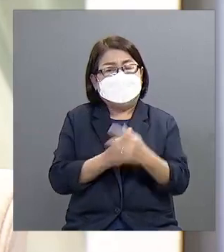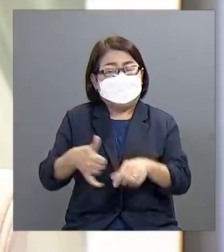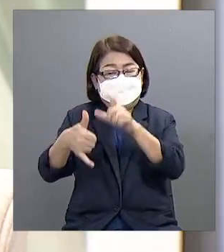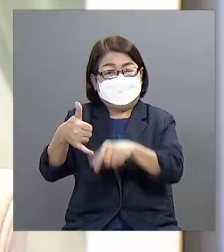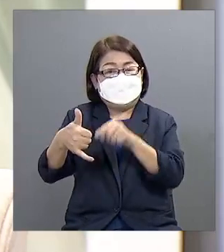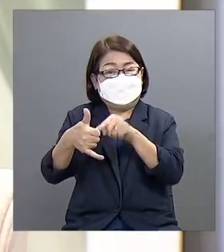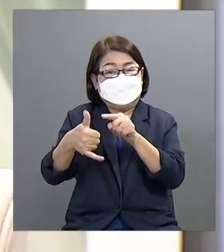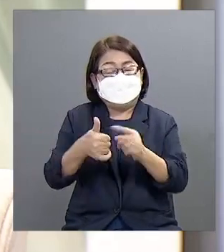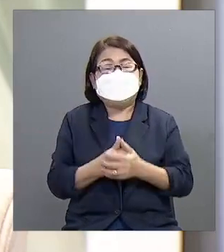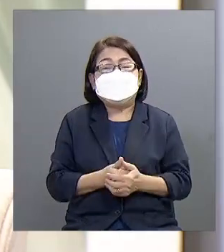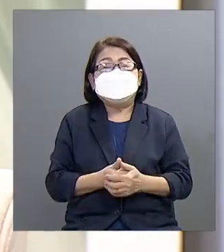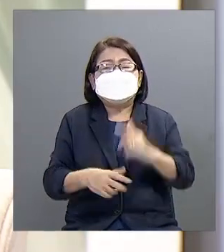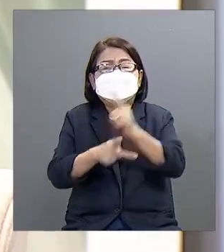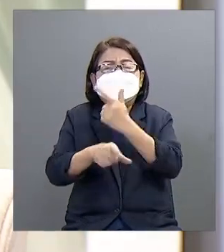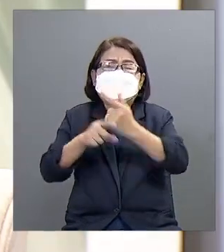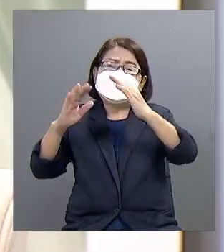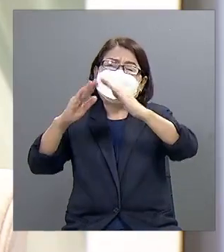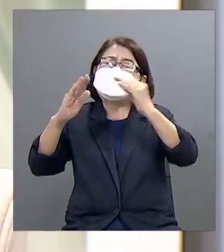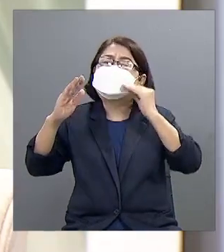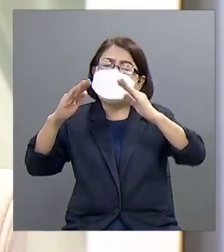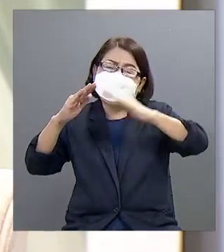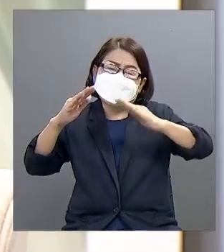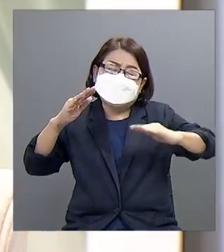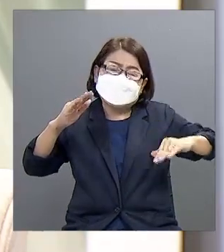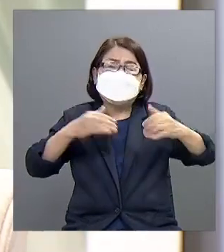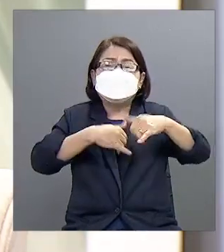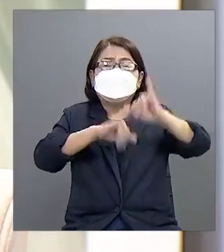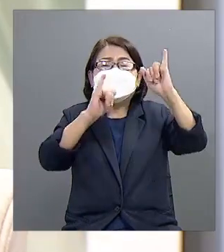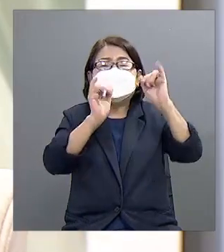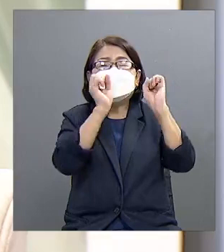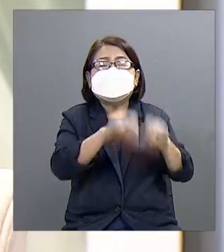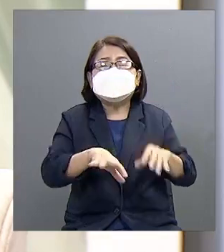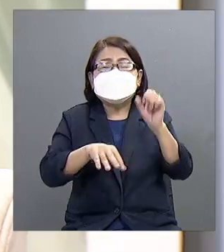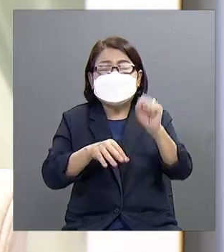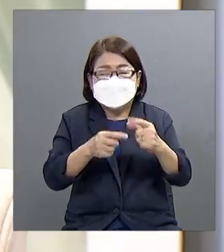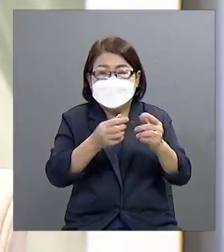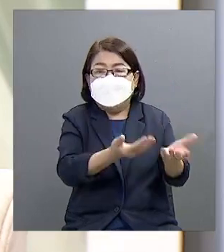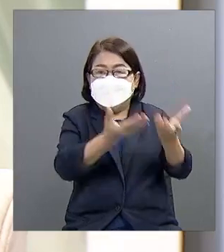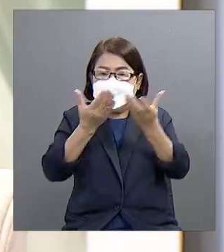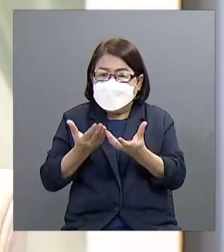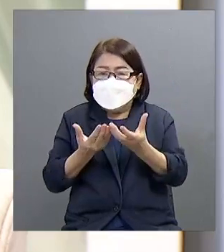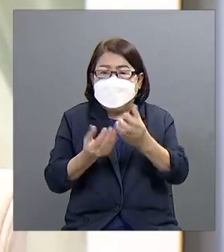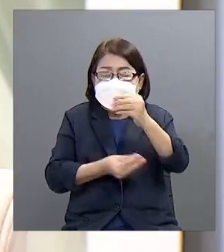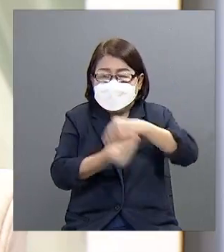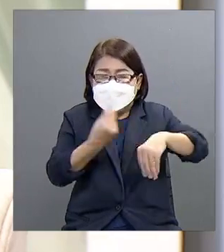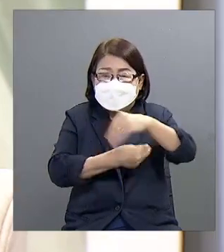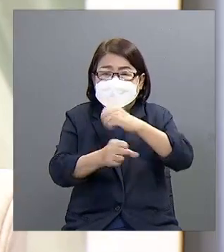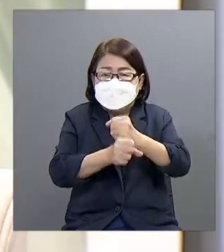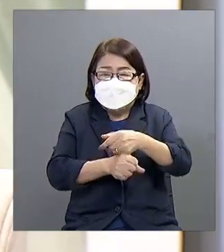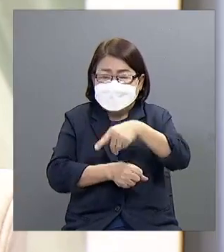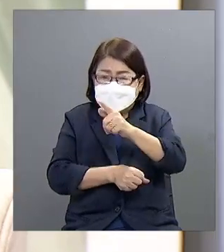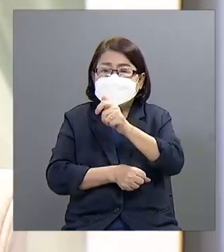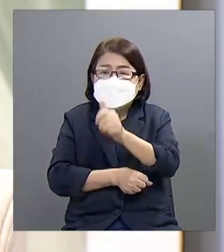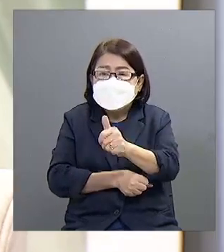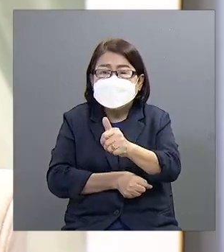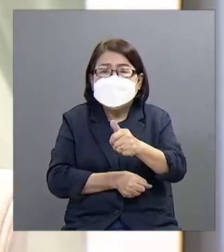าๆนะคะที่ผุพังถูกทิ้งอยู่ข้างทางหลายคนมองว่านำมาใช้ประโยชน์อะไรไม่ได้แล้วแต่มุมมองจากศิลปินท่านนี้สามารถสร้าง